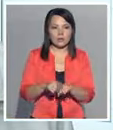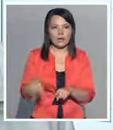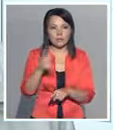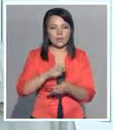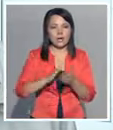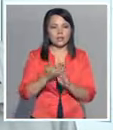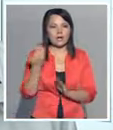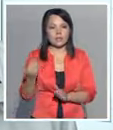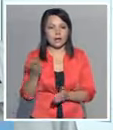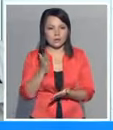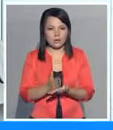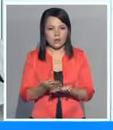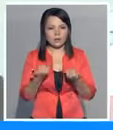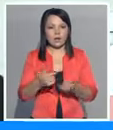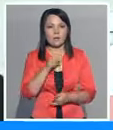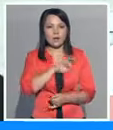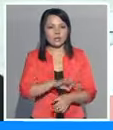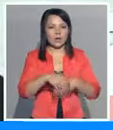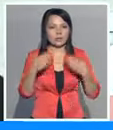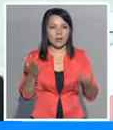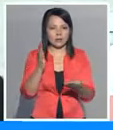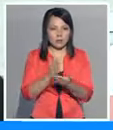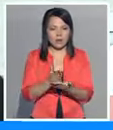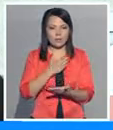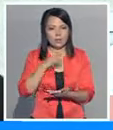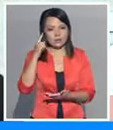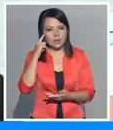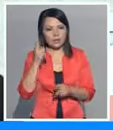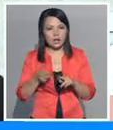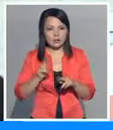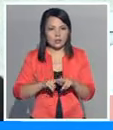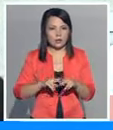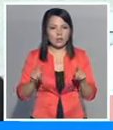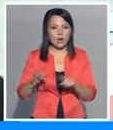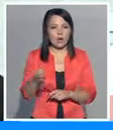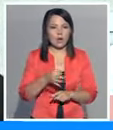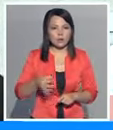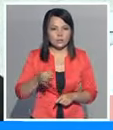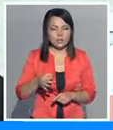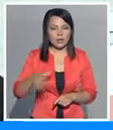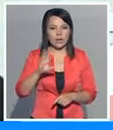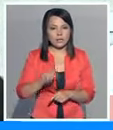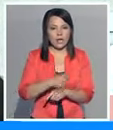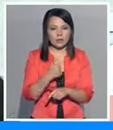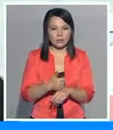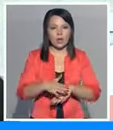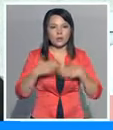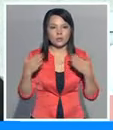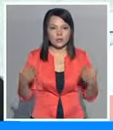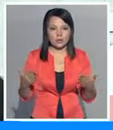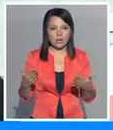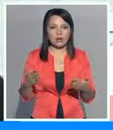жағдай. Сондықтан бұның үлкен пайдасы бар. Мен ойлаймын, бұл дегендер өзге облыстың әкімдеріне үлкен